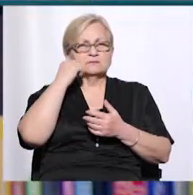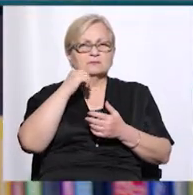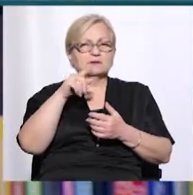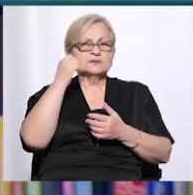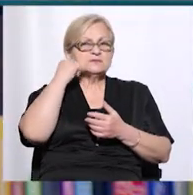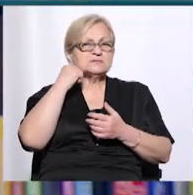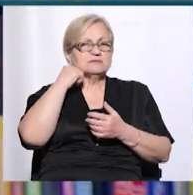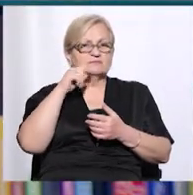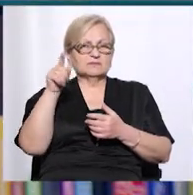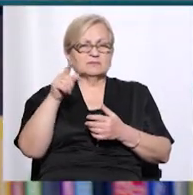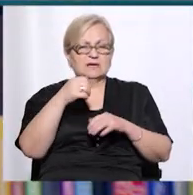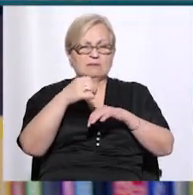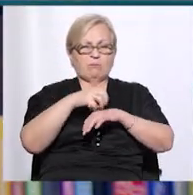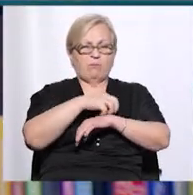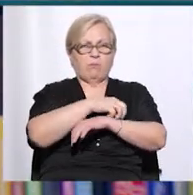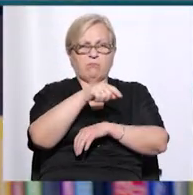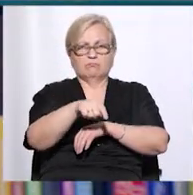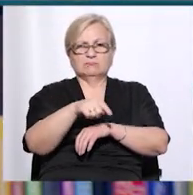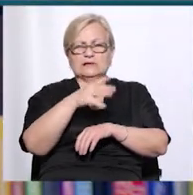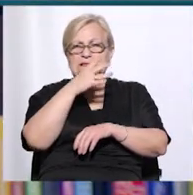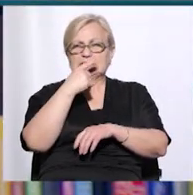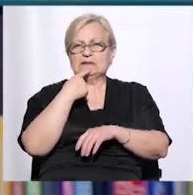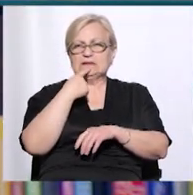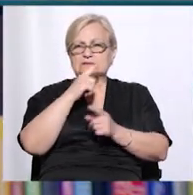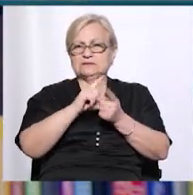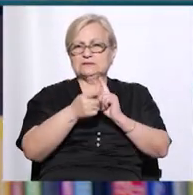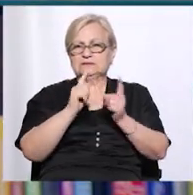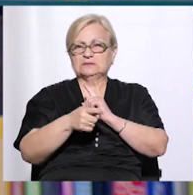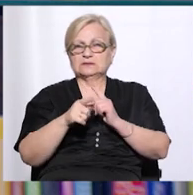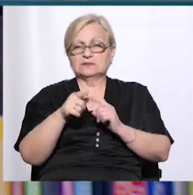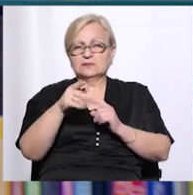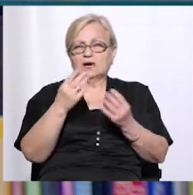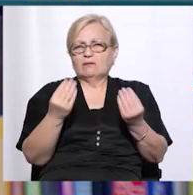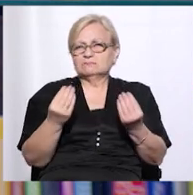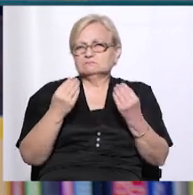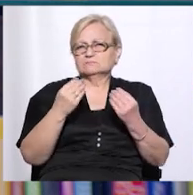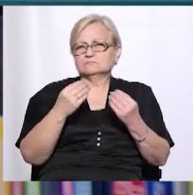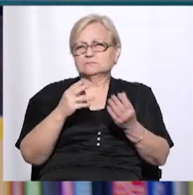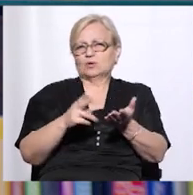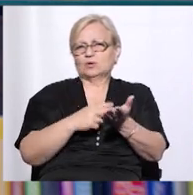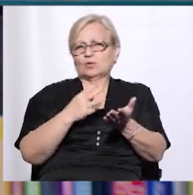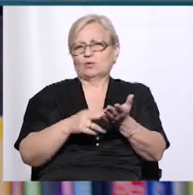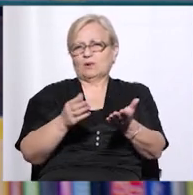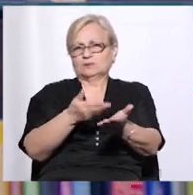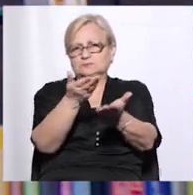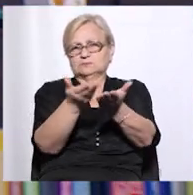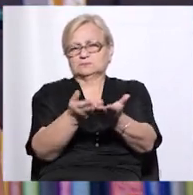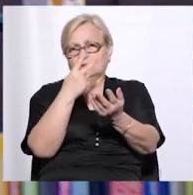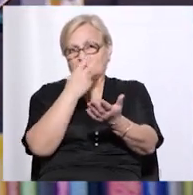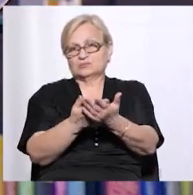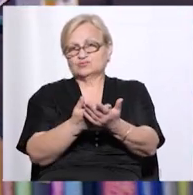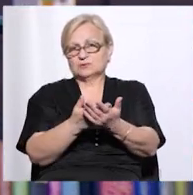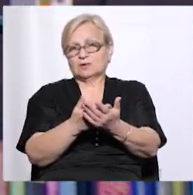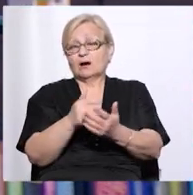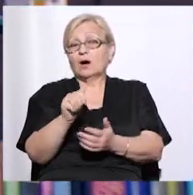იმიტომ რომ გაღატაკებულ ბოლშევიკურ მწერლობას აი ესეთი სიტყვაკაზმული რომანი დაუდო იმის საილუსტრაციოდ, როგორ